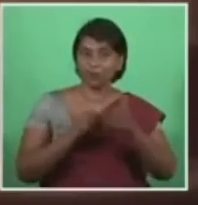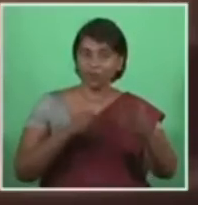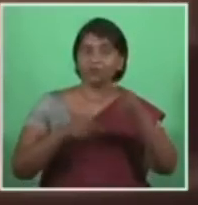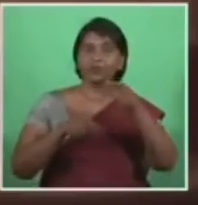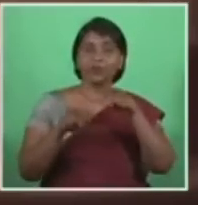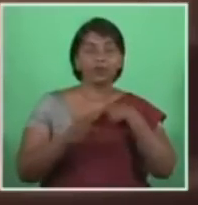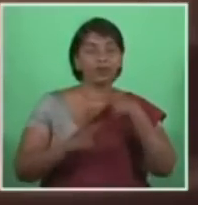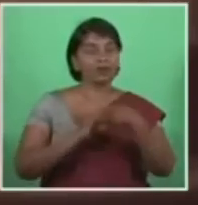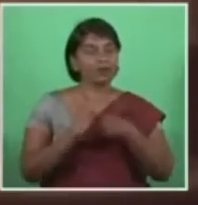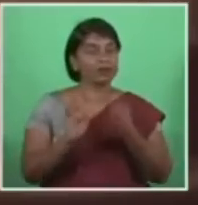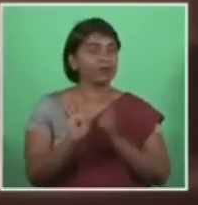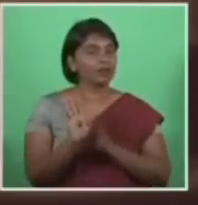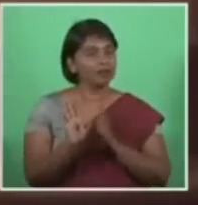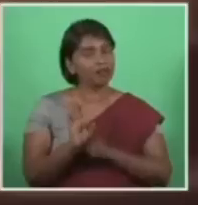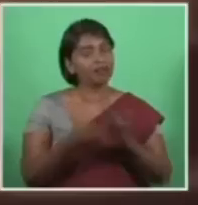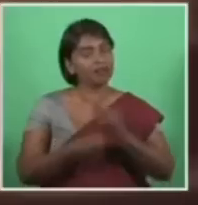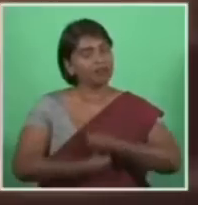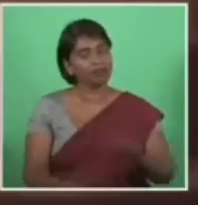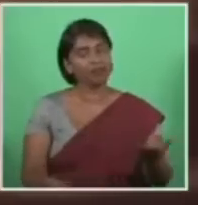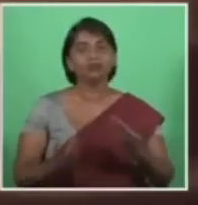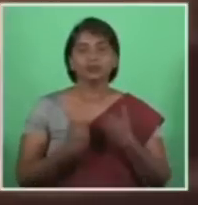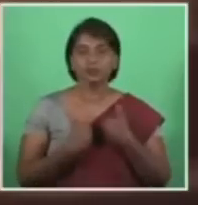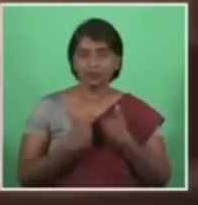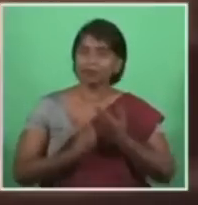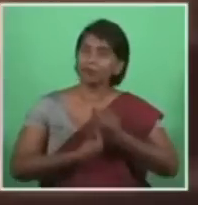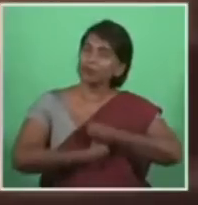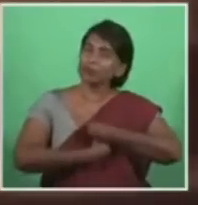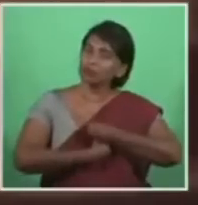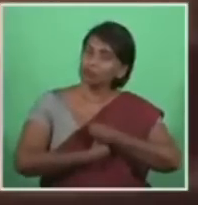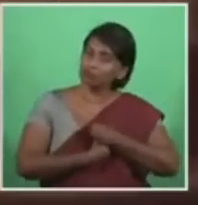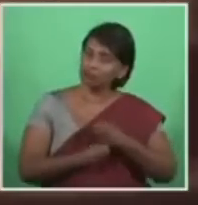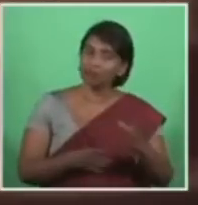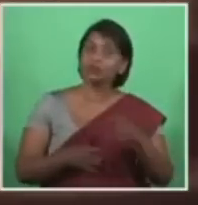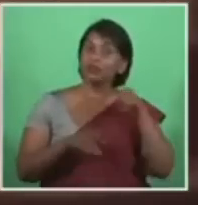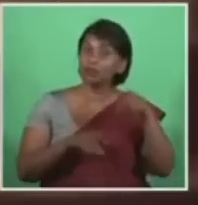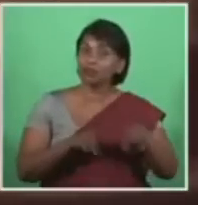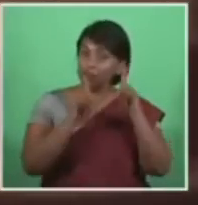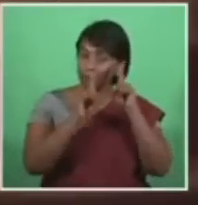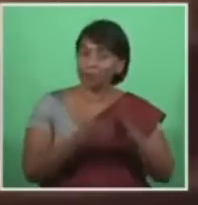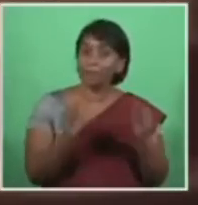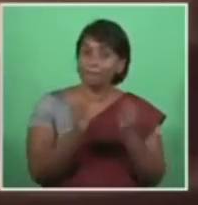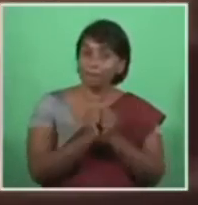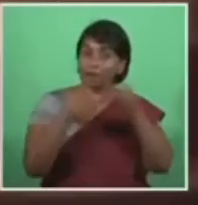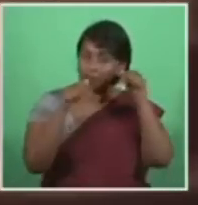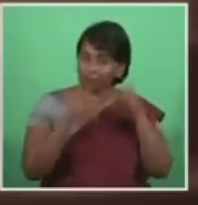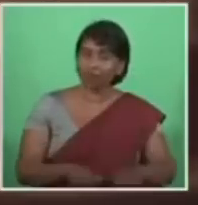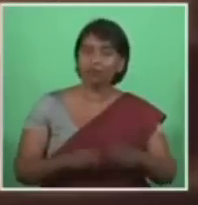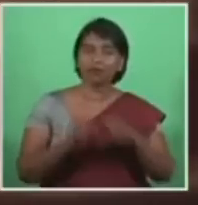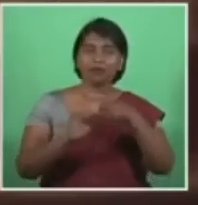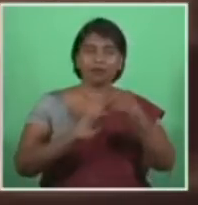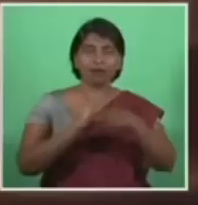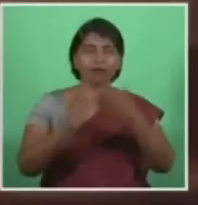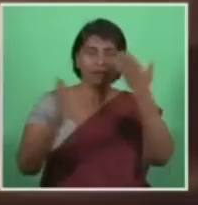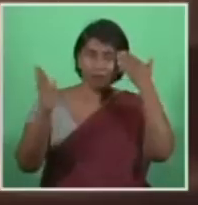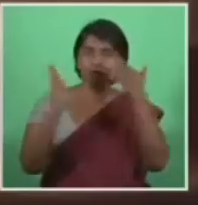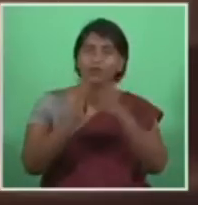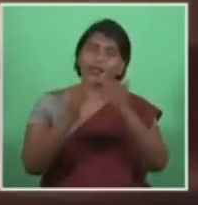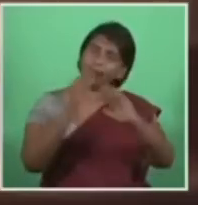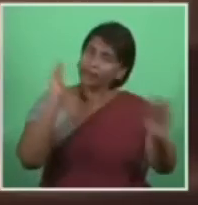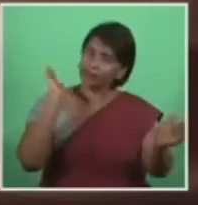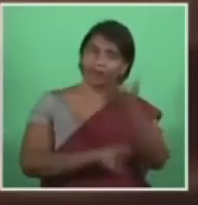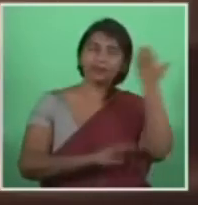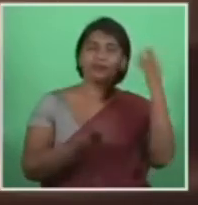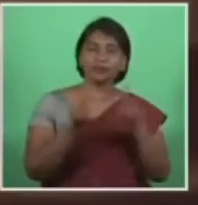අපේ රට හැමදාම ඉතින් සදාසොත්ති තමයි විනාශයට පත් වෙනවා. මේවා කරපු මිනිස්සු දැන්වත් රට පැත්තක තියලා රටගෙන හිටලා ගෙදර යන්න